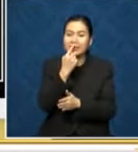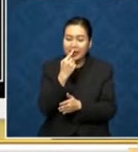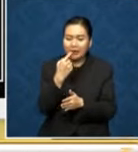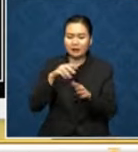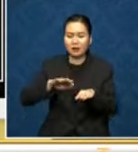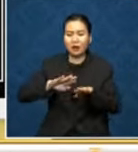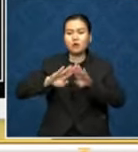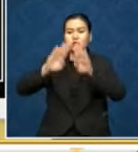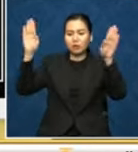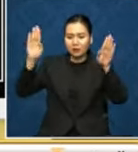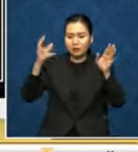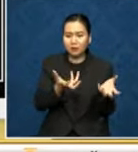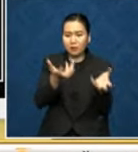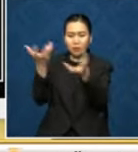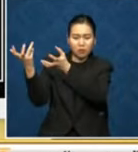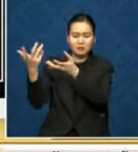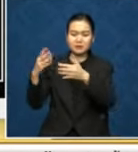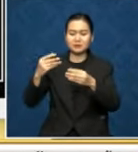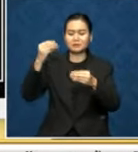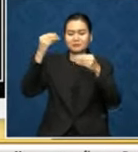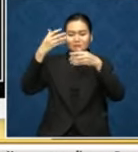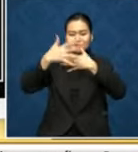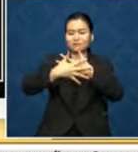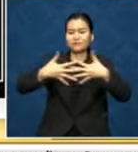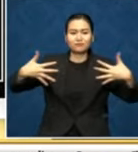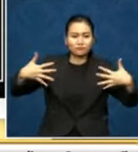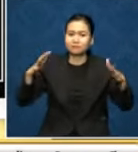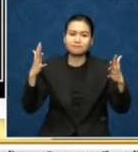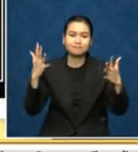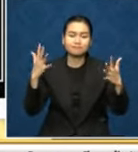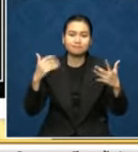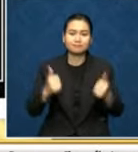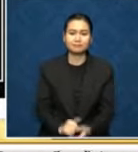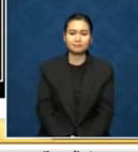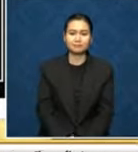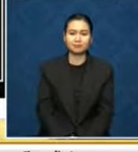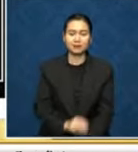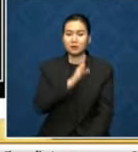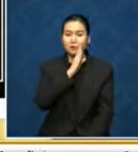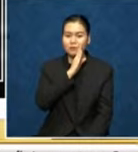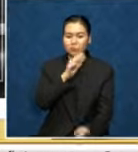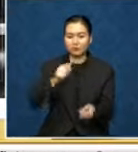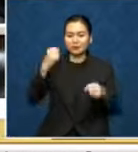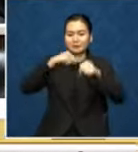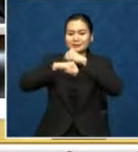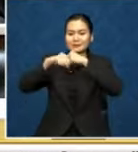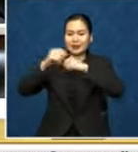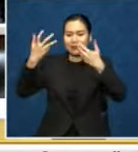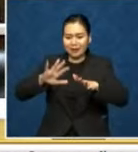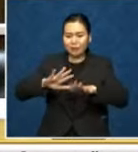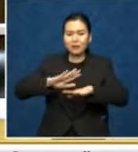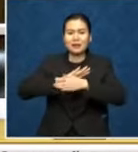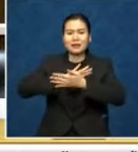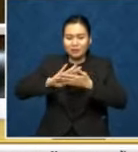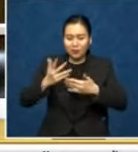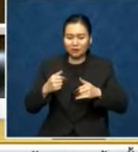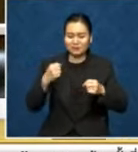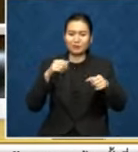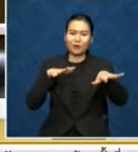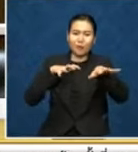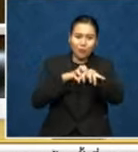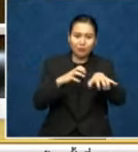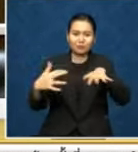ไม่ได้มีการมานำมาติดตั้งเหมือนเดิมครับหลังจากมีการสร้างเสร็จแล้วครับท่านประธานทำให้เกิดอุบัติเหตุบ่อยครั้ง